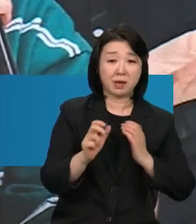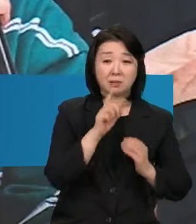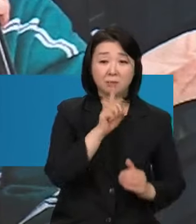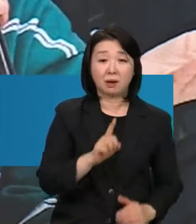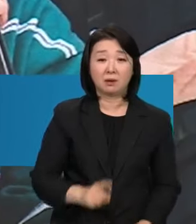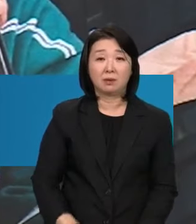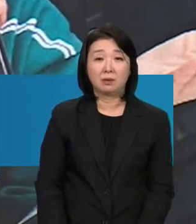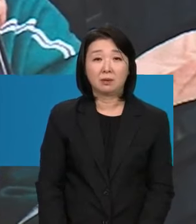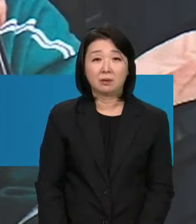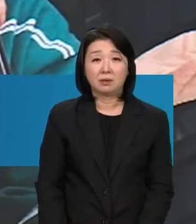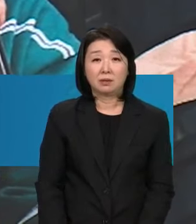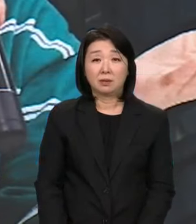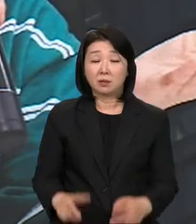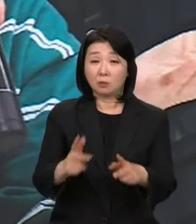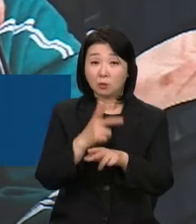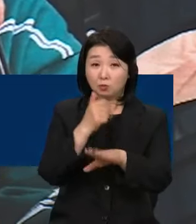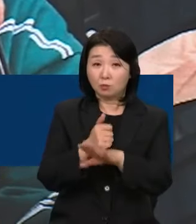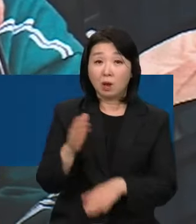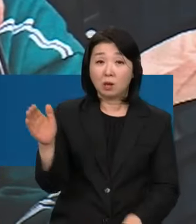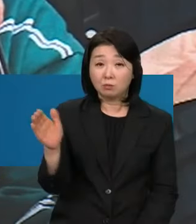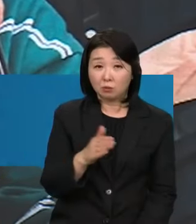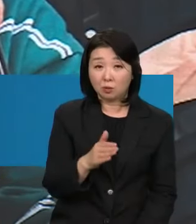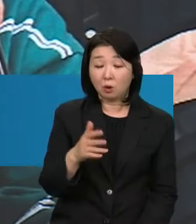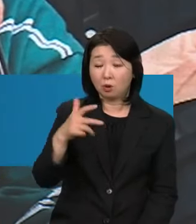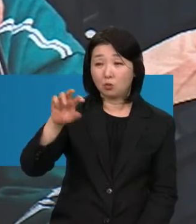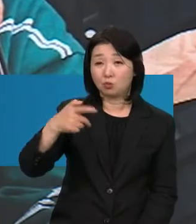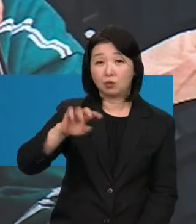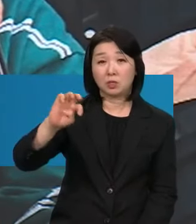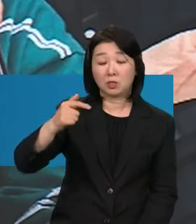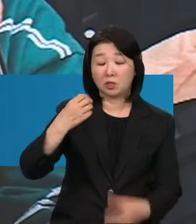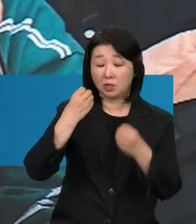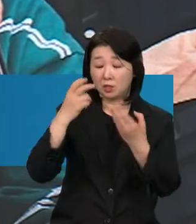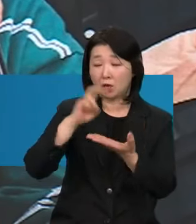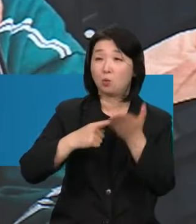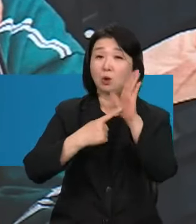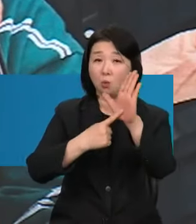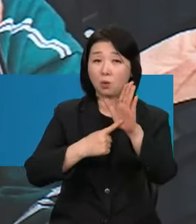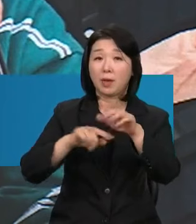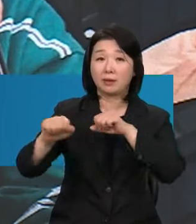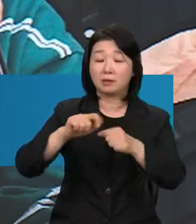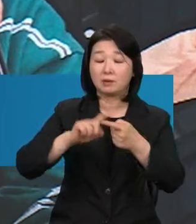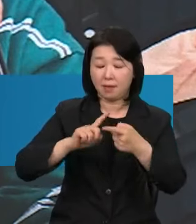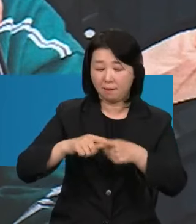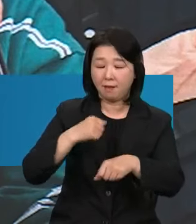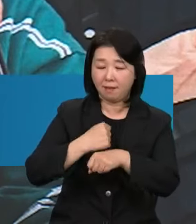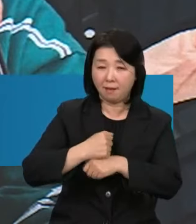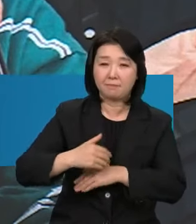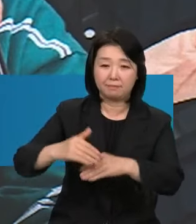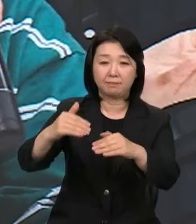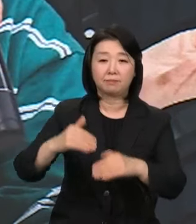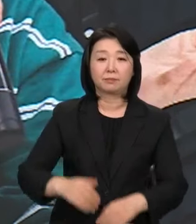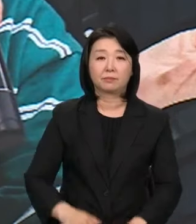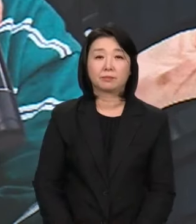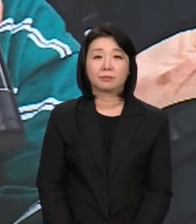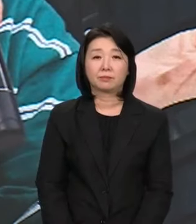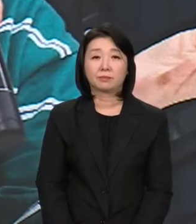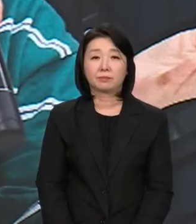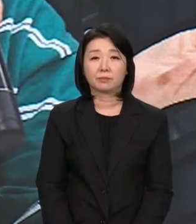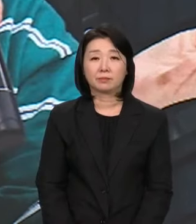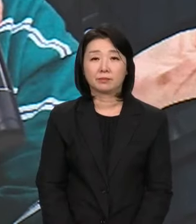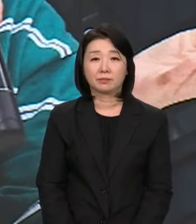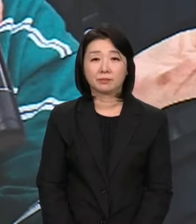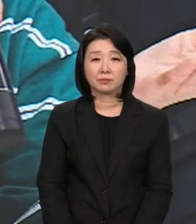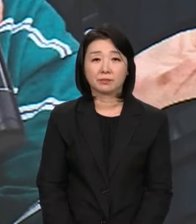주장했습니다. 그러면서 이번 주말부터 그룹 뉴진스의 새 앨범 공개 일정을 예정대로 진행하겠다고 밝혔습니다.